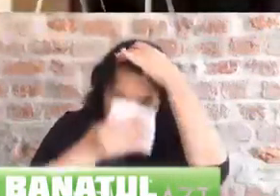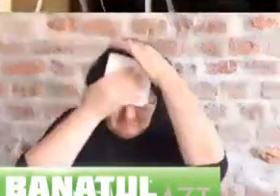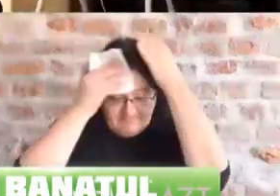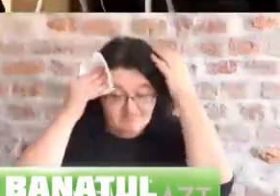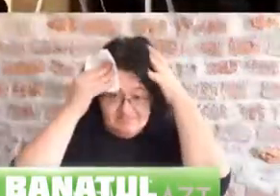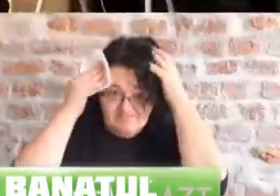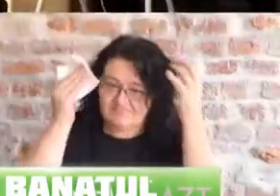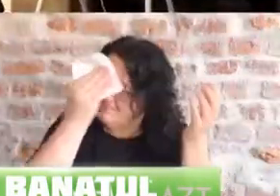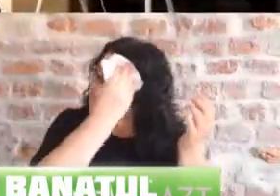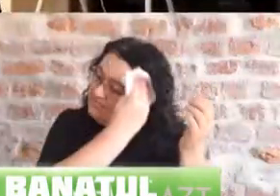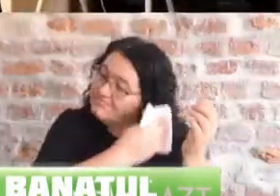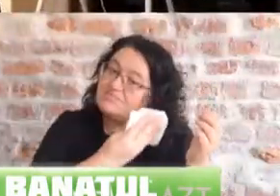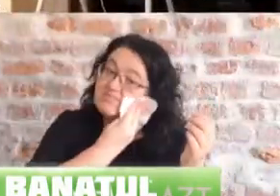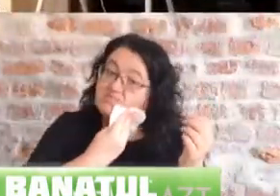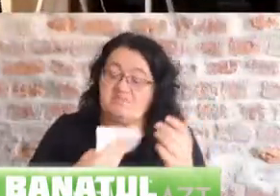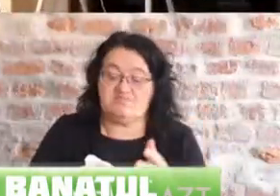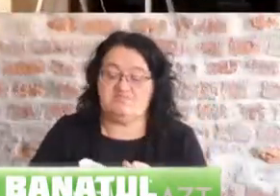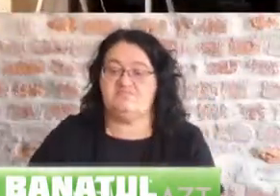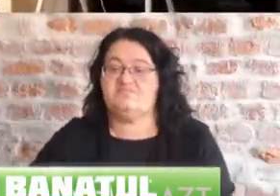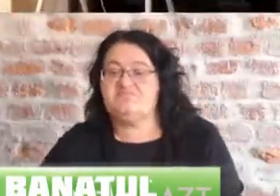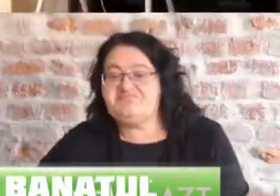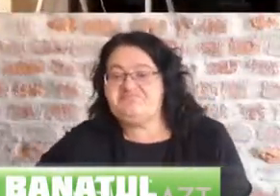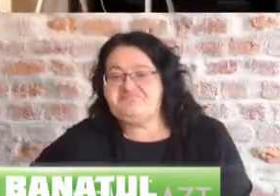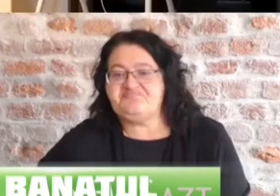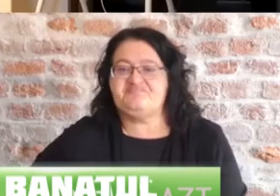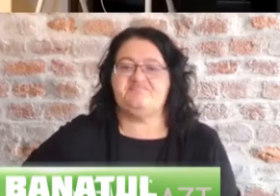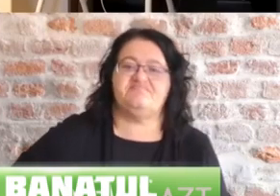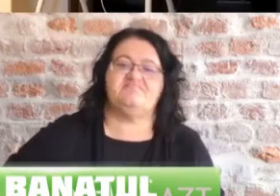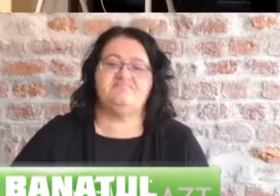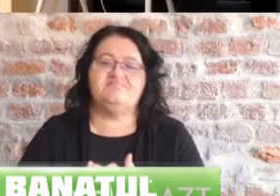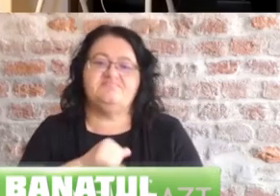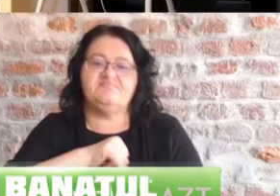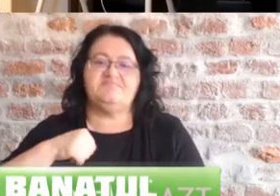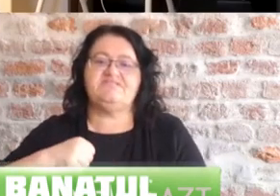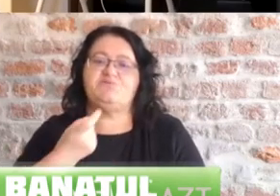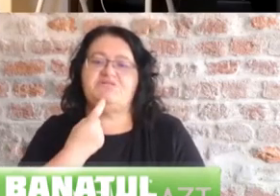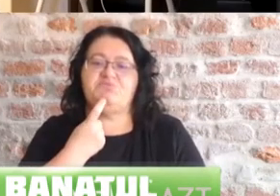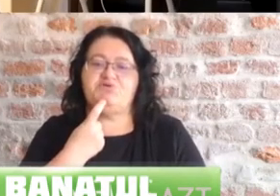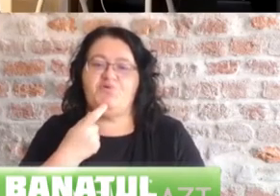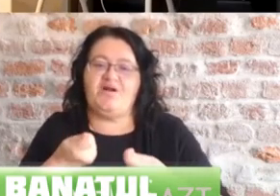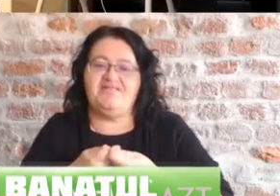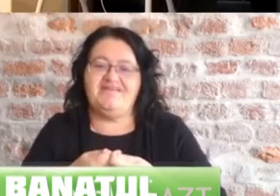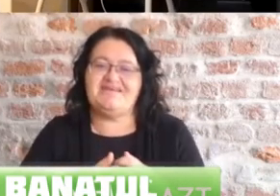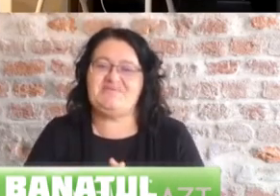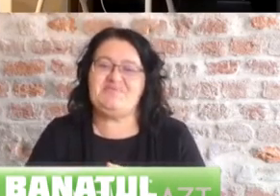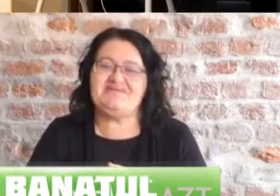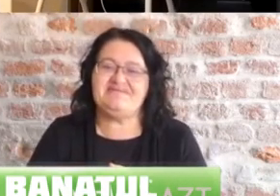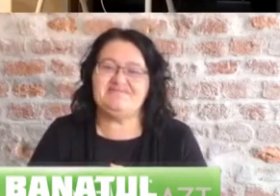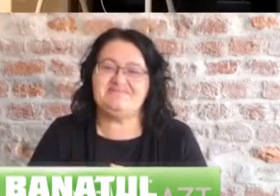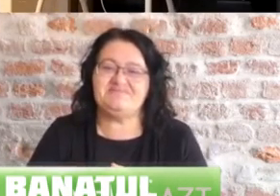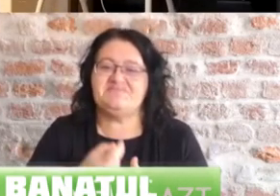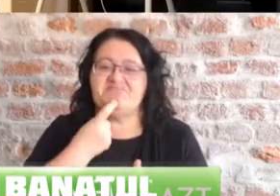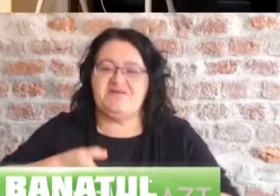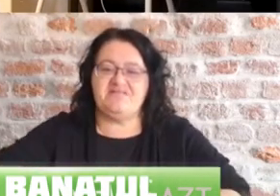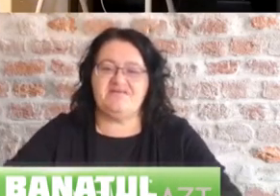microfonul și mie un pic. Eu, numele meu este Pepe, eu sunt singur timișorean din echipă, un